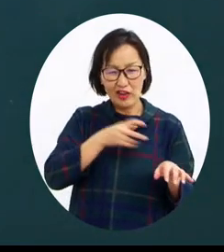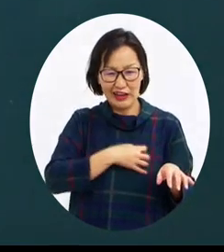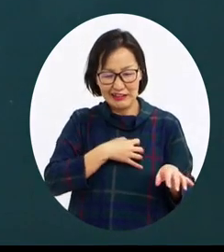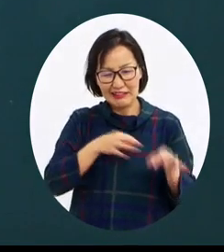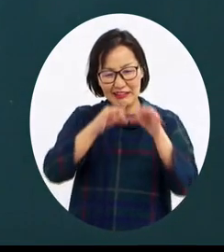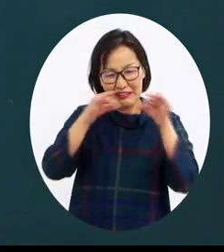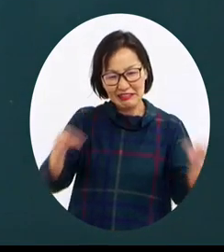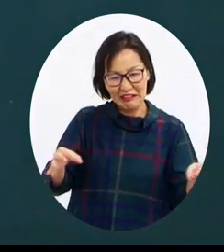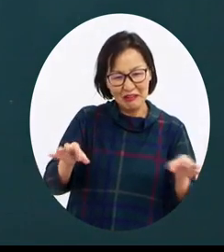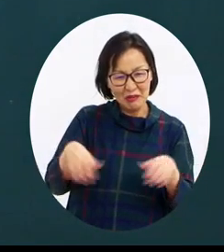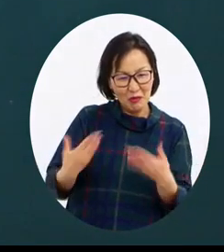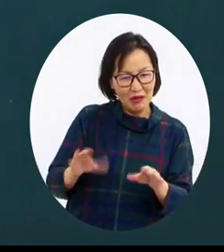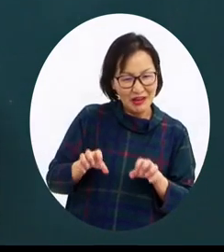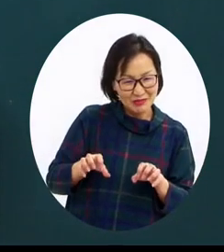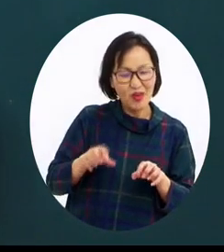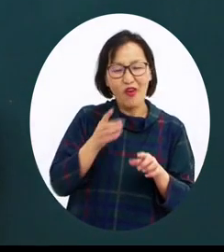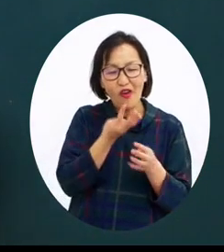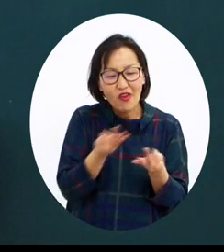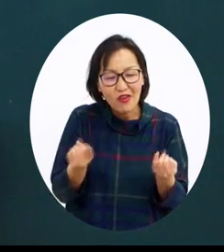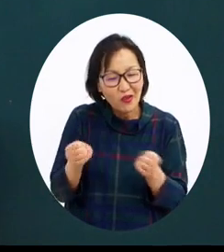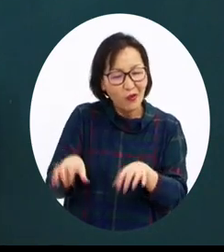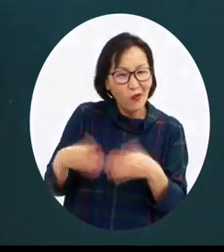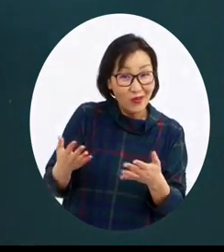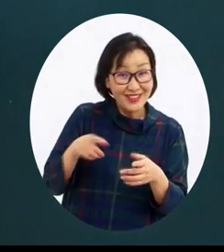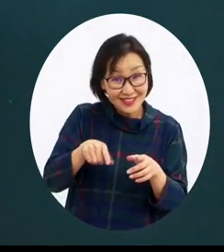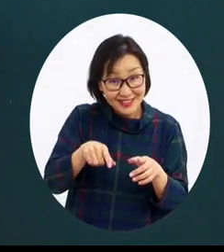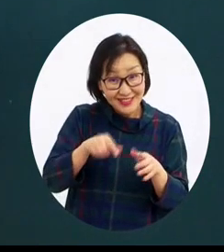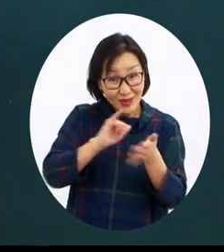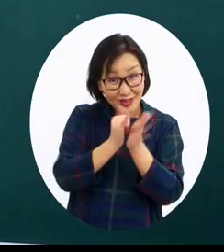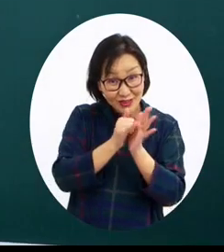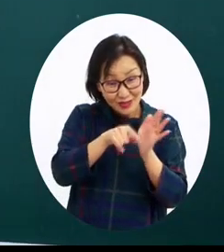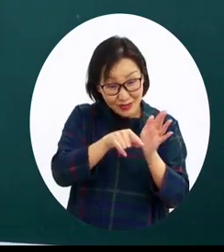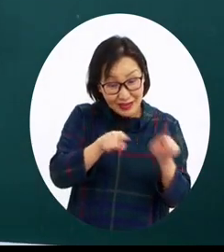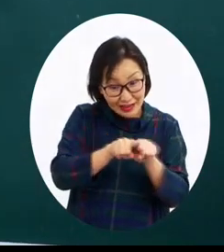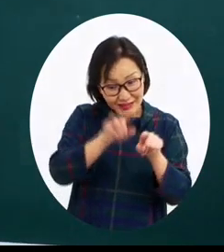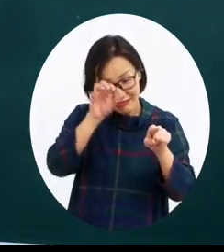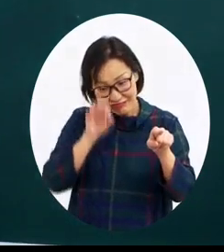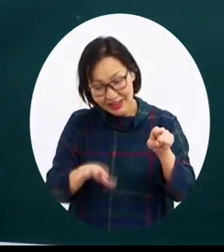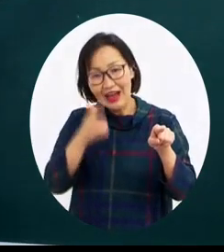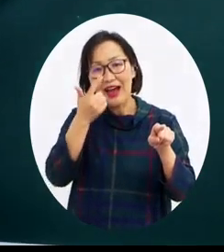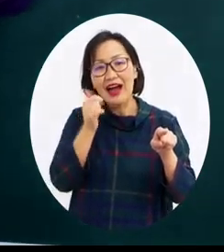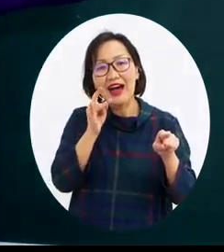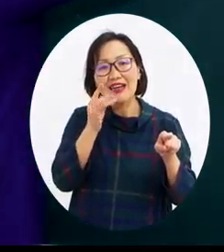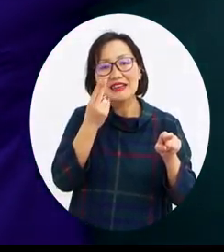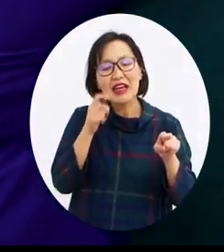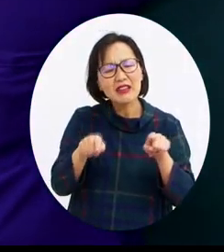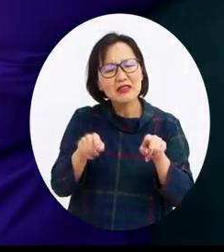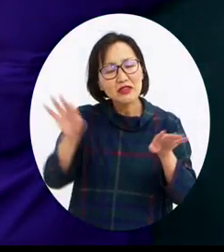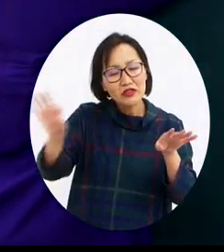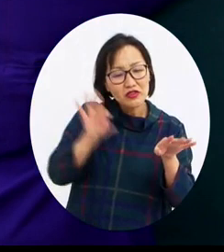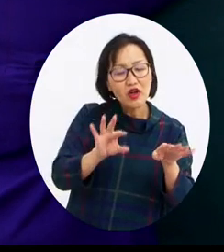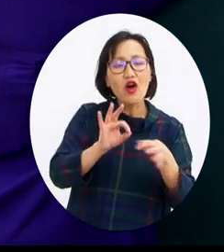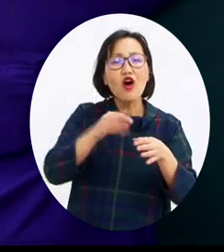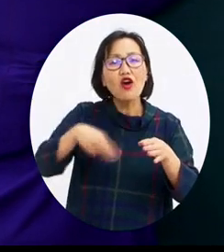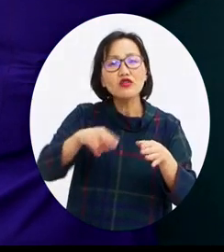татах, гол нь харлах, нарийн дат, хорлоо тоолох гэдэгтээ адилхан гар цайлах гэдэгтээ ойролцоо утгатай үгийг олж чаарэ.